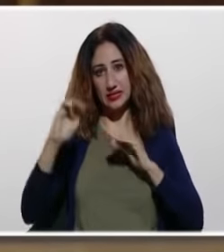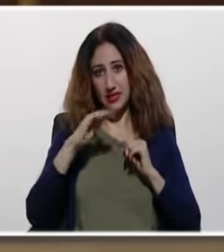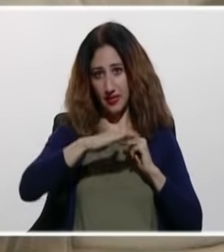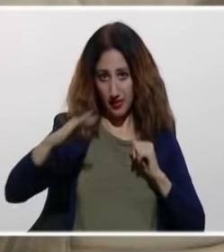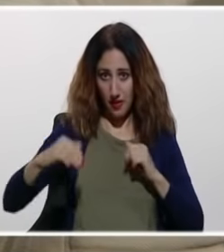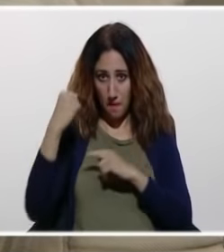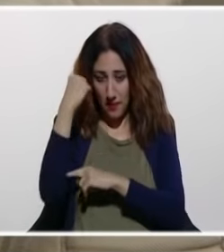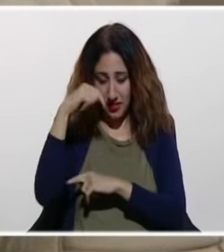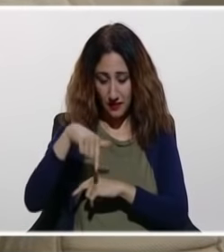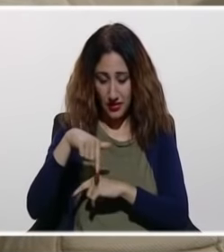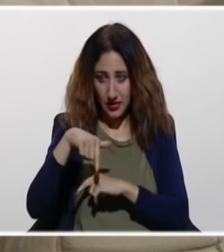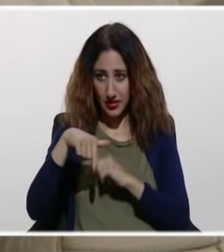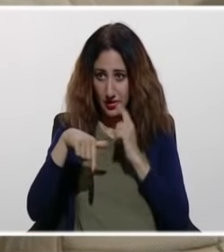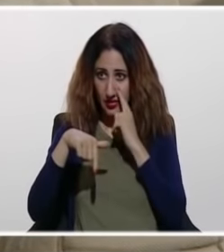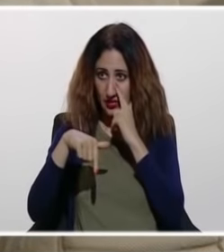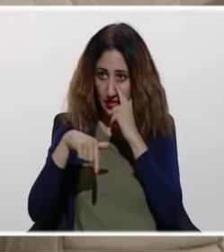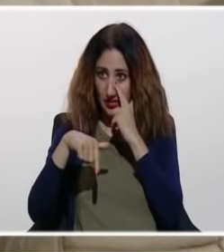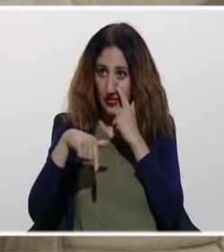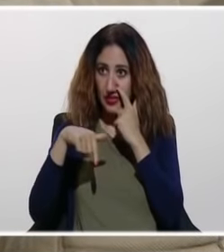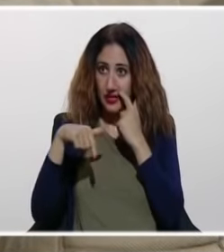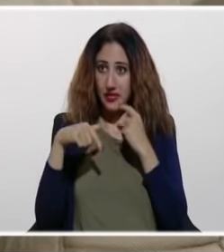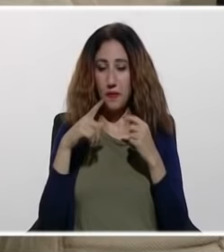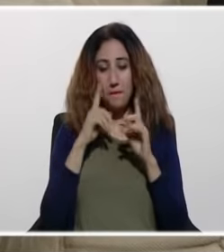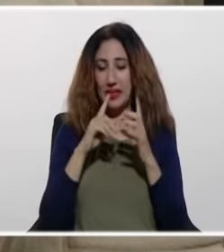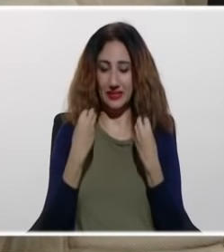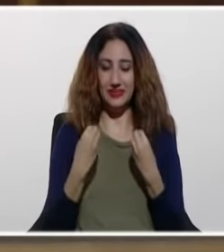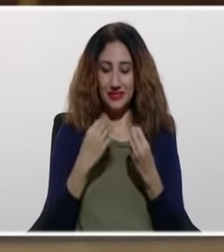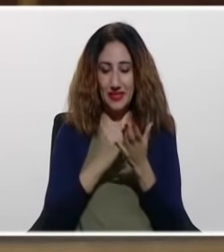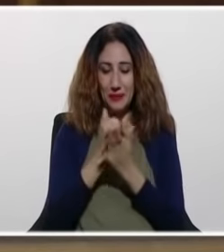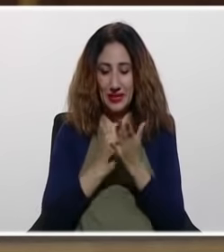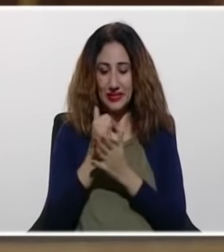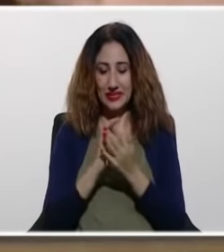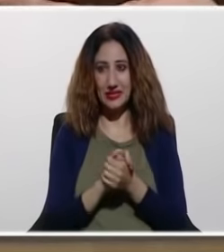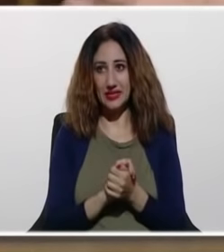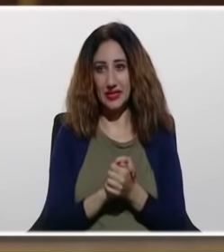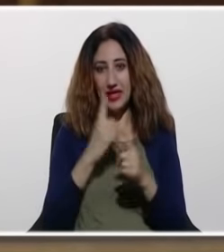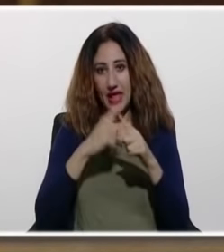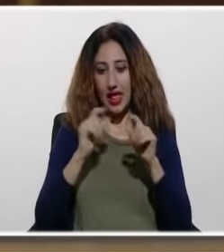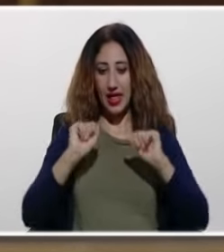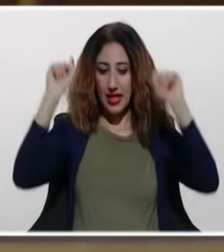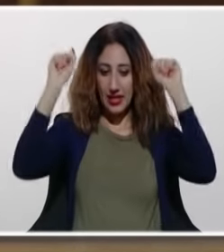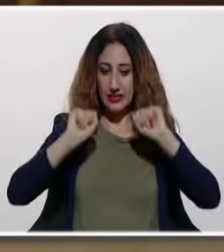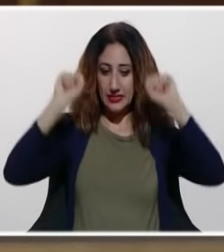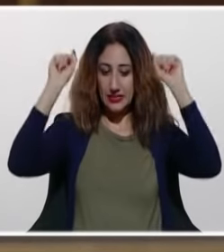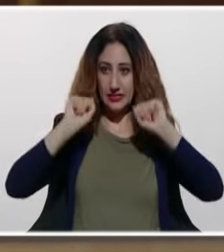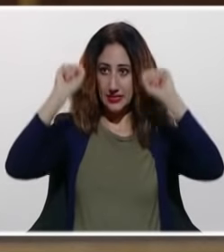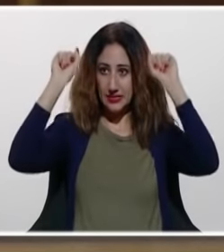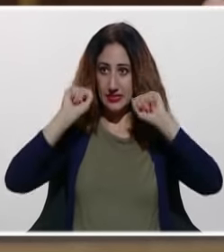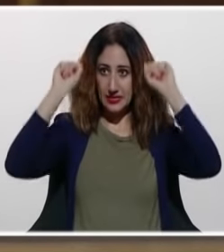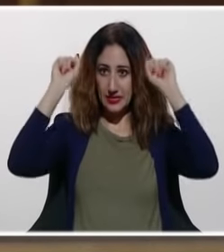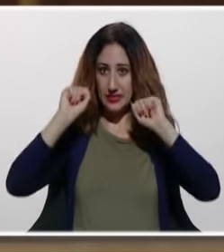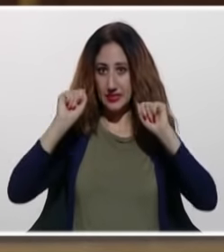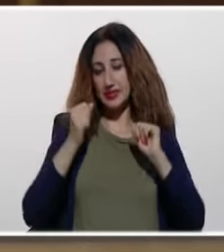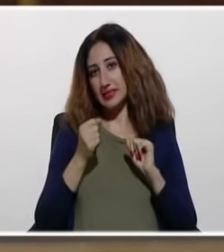بيتعلم؟ لا، ومدرسة واخدهم شوية. هل لعب الحديد او الالعاب الحرب العمليه دي بتحول مثلا انك انت